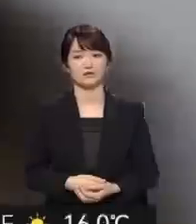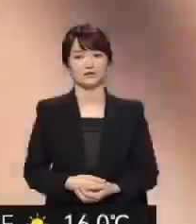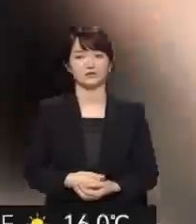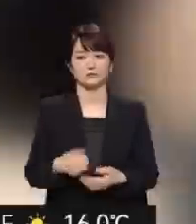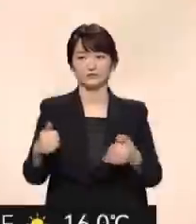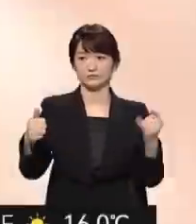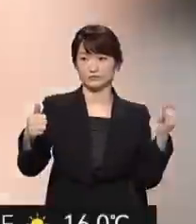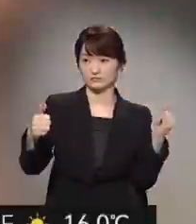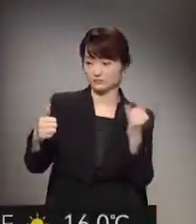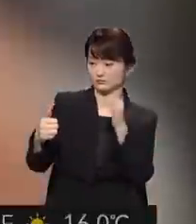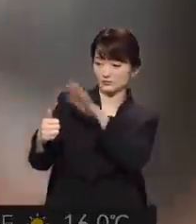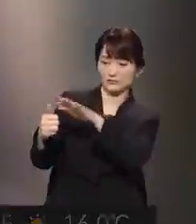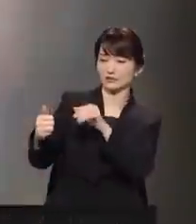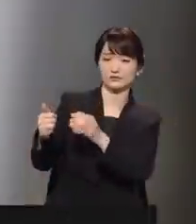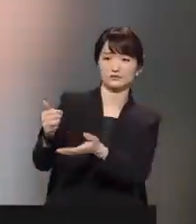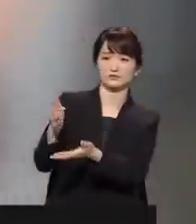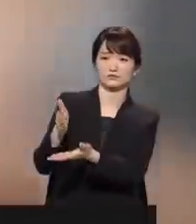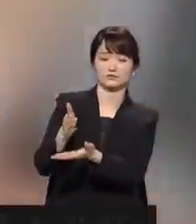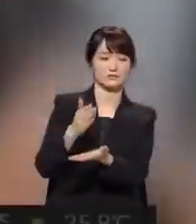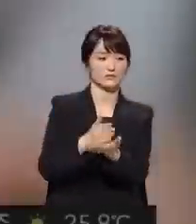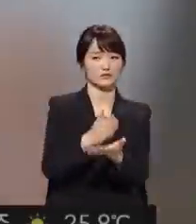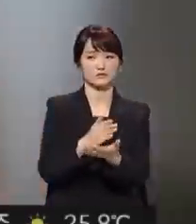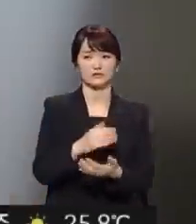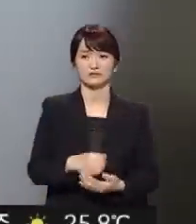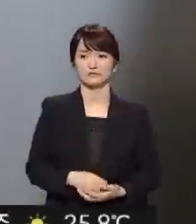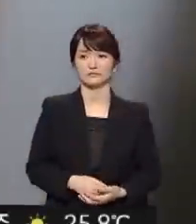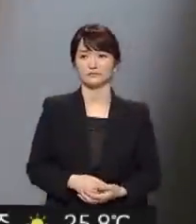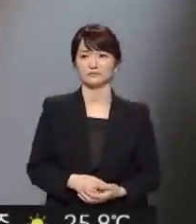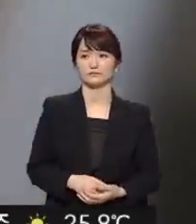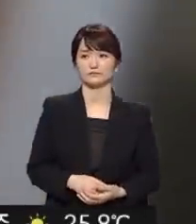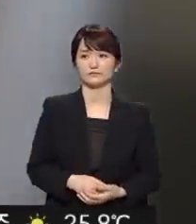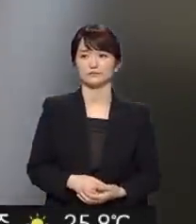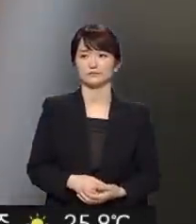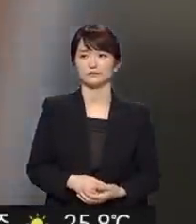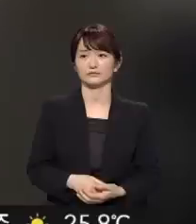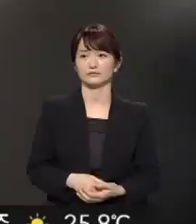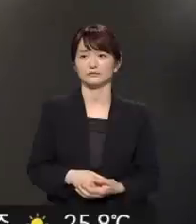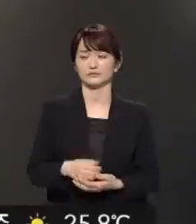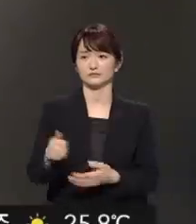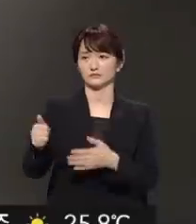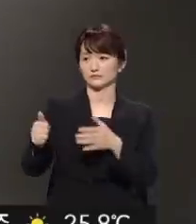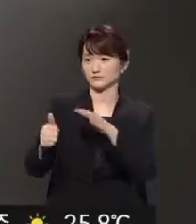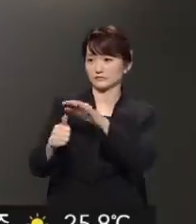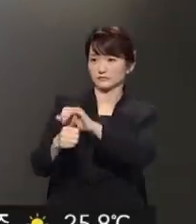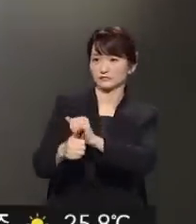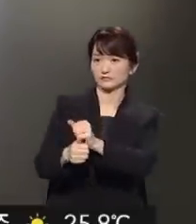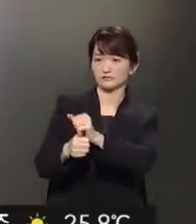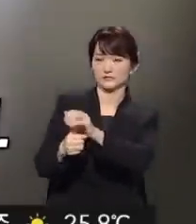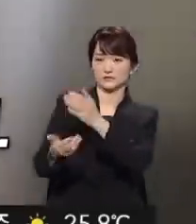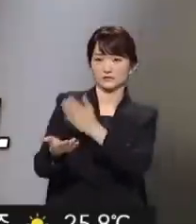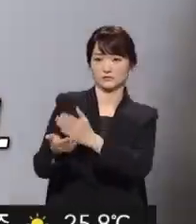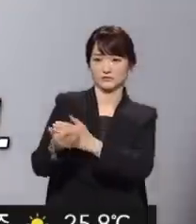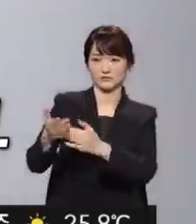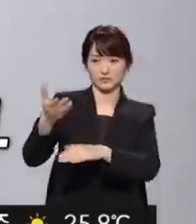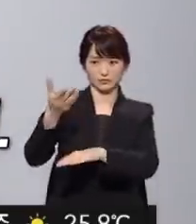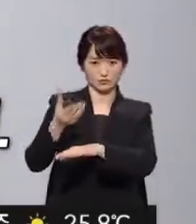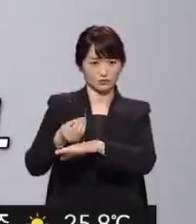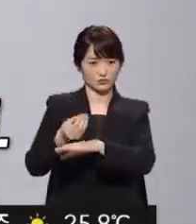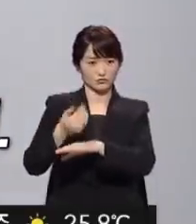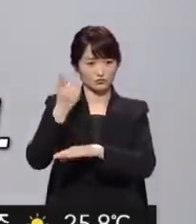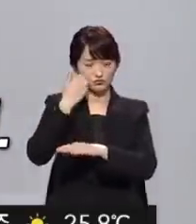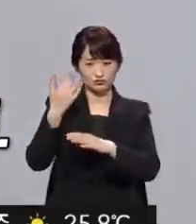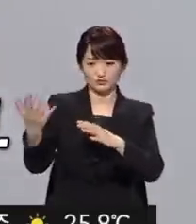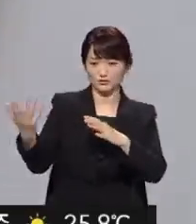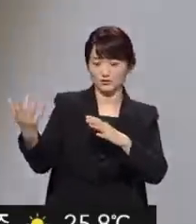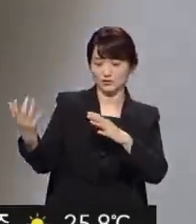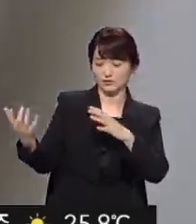만지지 마시고요. 그래요? 아니, 맞지. 그럼 지금 뭐 하시는 거예요? 손 놓으세요. 손 놓으십시오. 아니, 하세요. 누가 침입을